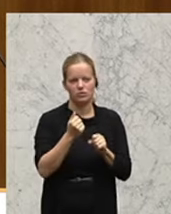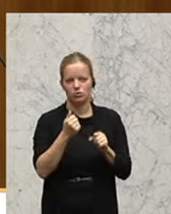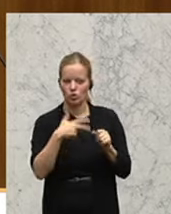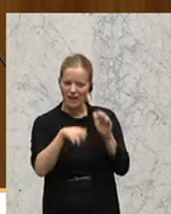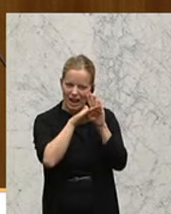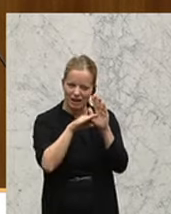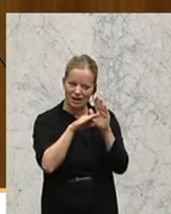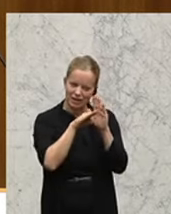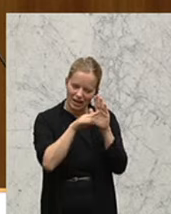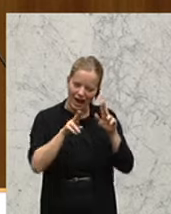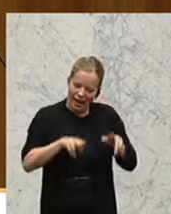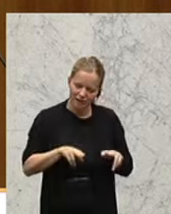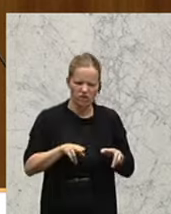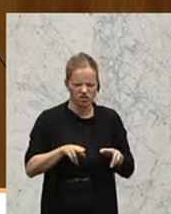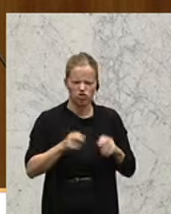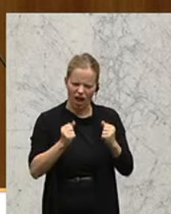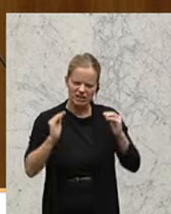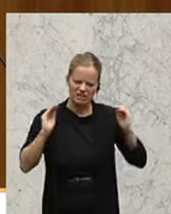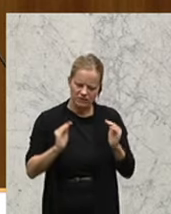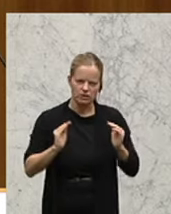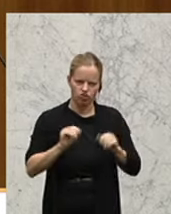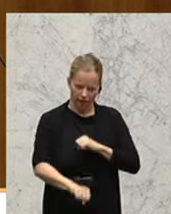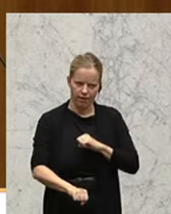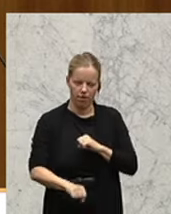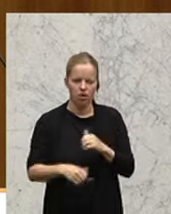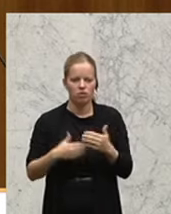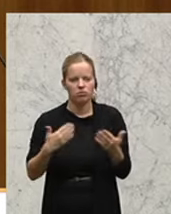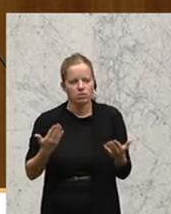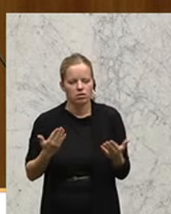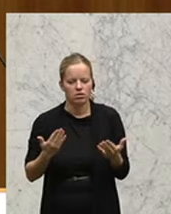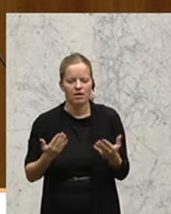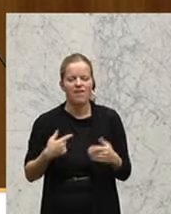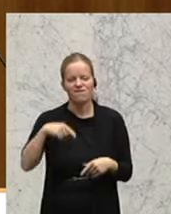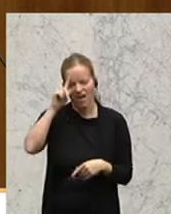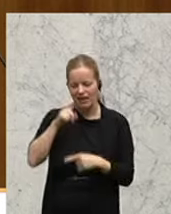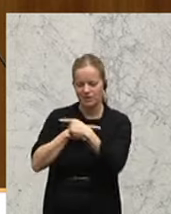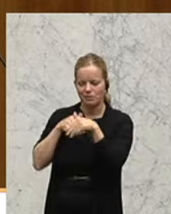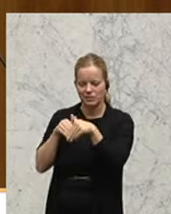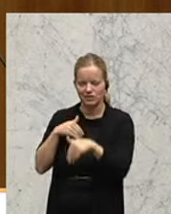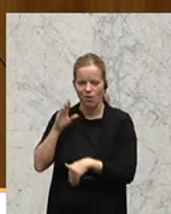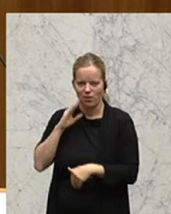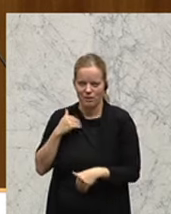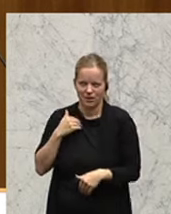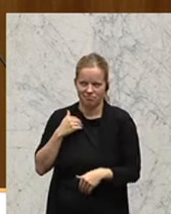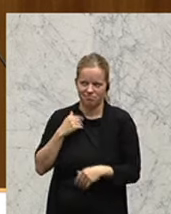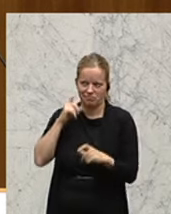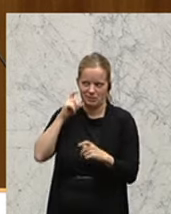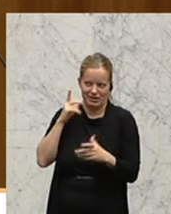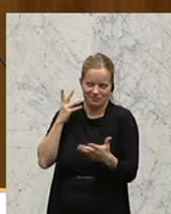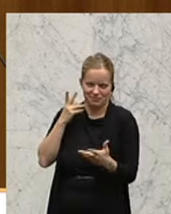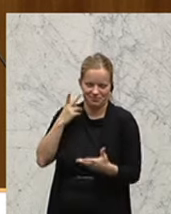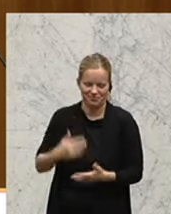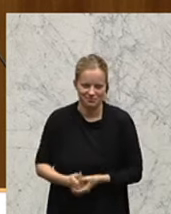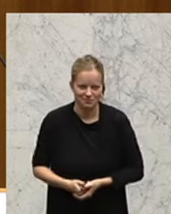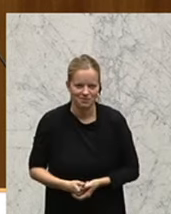das anders sehen und ich kann es leider Ihr Minenspiel von hier vorne nicht mitverfolgen. Zu den Lohnnebenkosten. Die